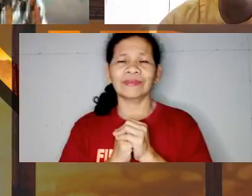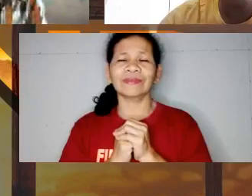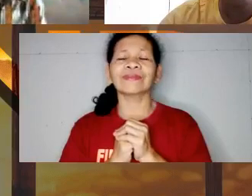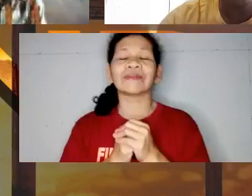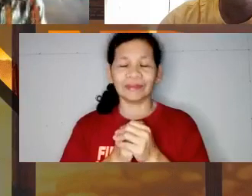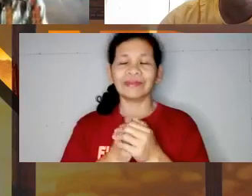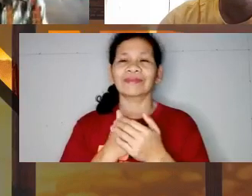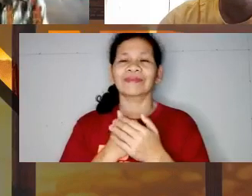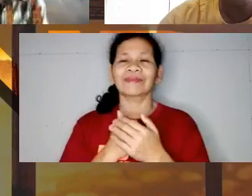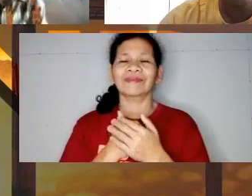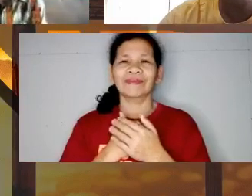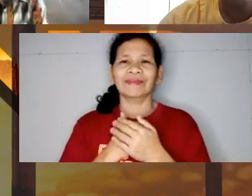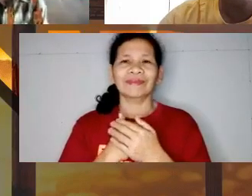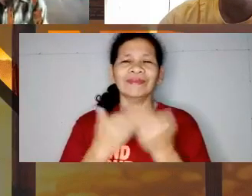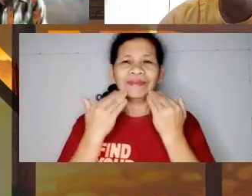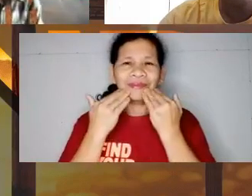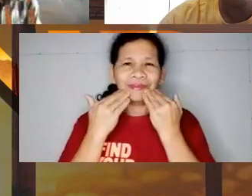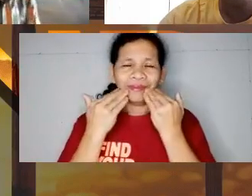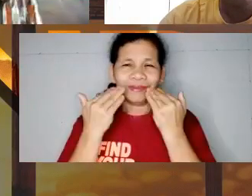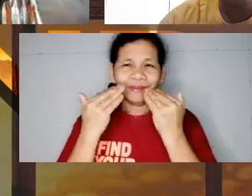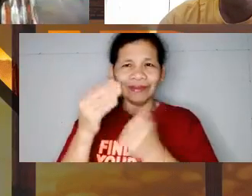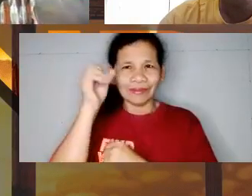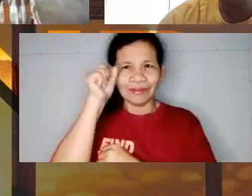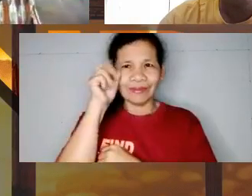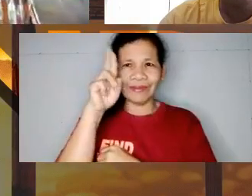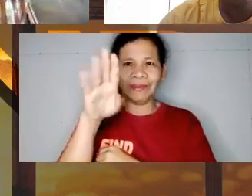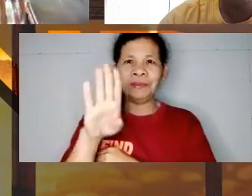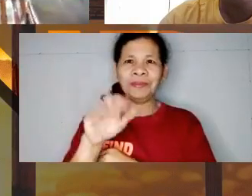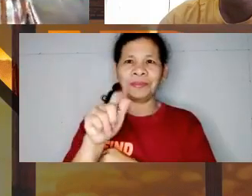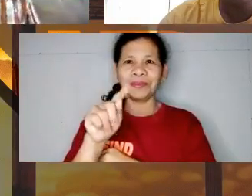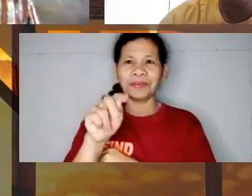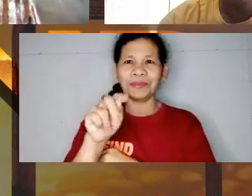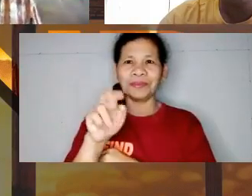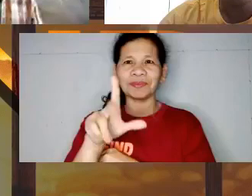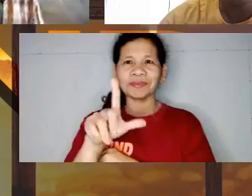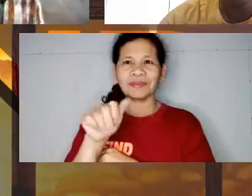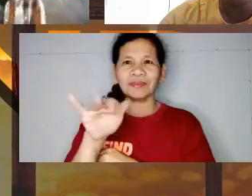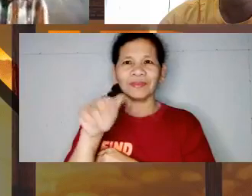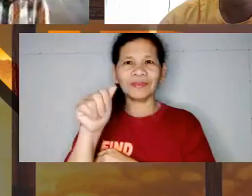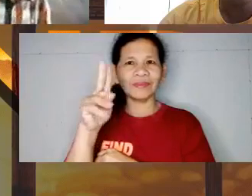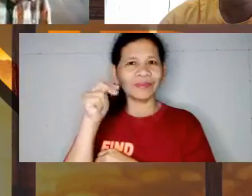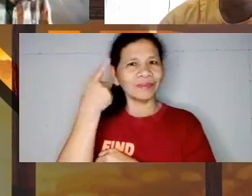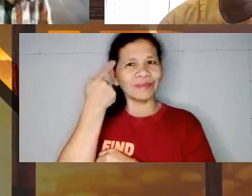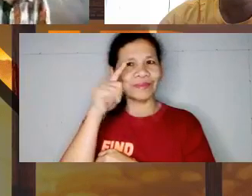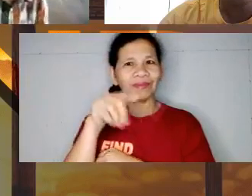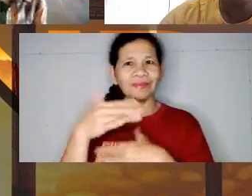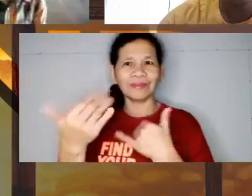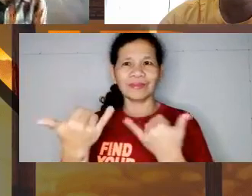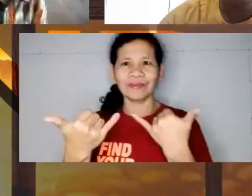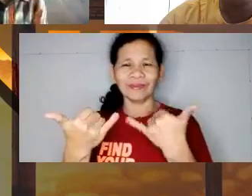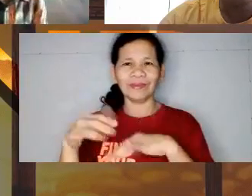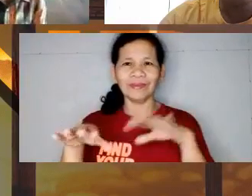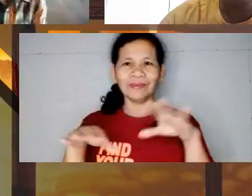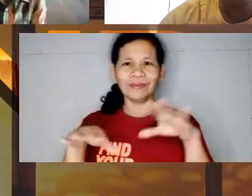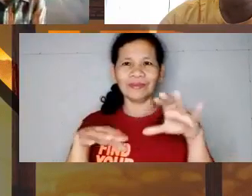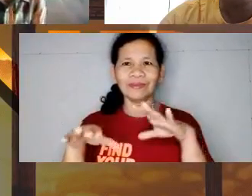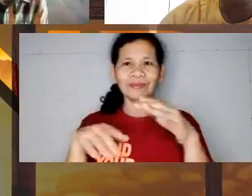Okay, so thank you so much, Sir Batulayan, sa iyong ginampanan sa umagang ito. Na magandang devotional ay iyong